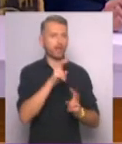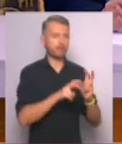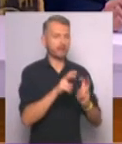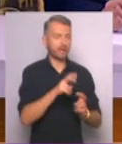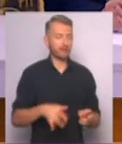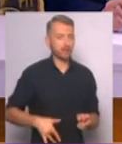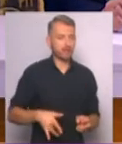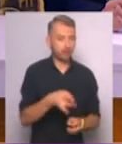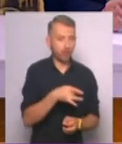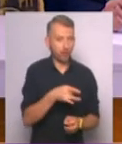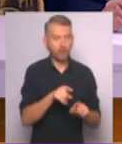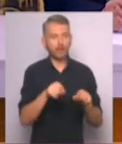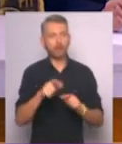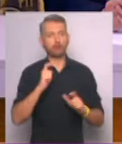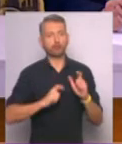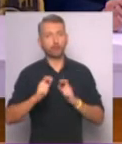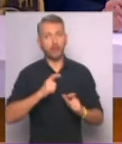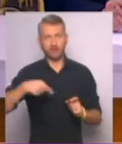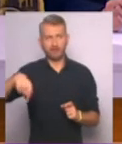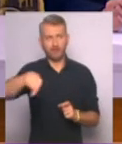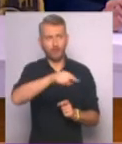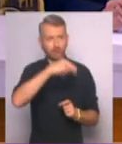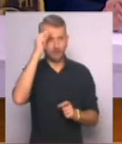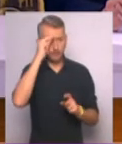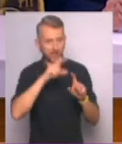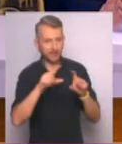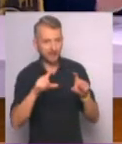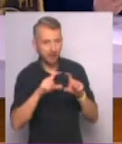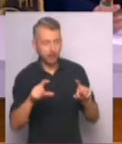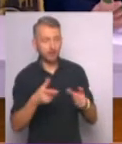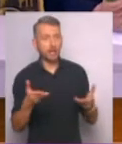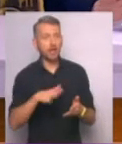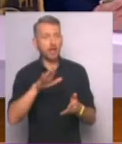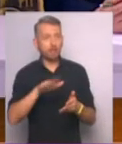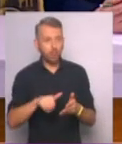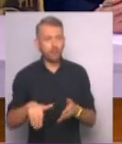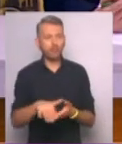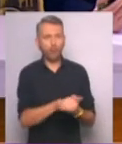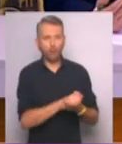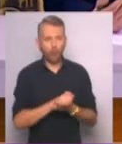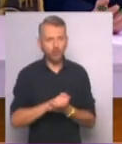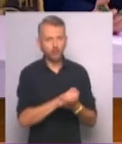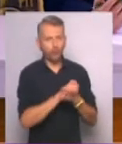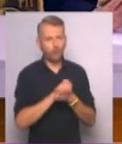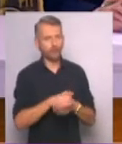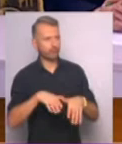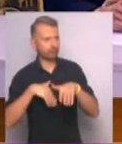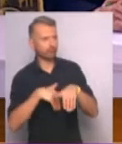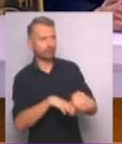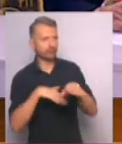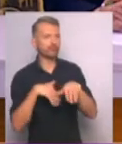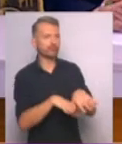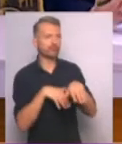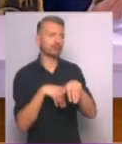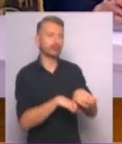Печерського району, а також студенти навколишніх навчальних закладів, які потім організованими колонами пішли до своїх